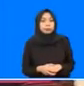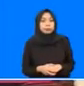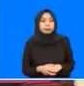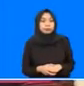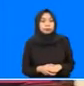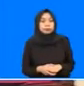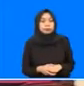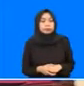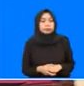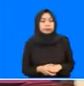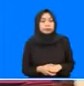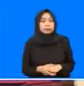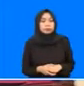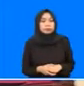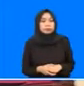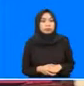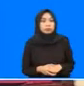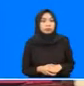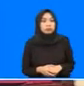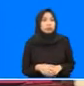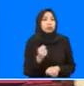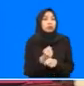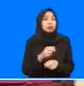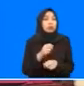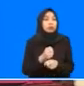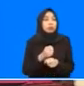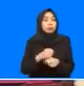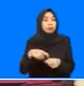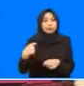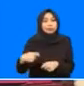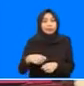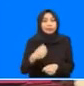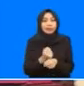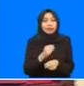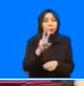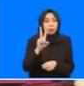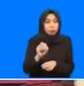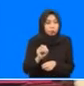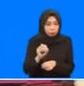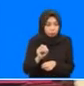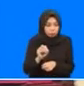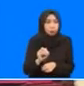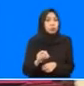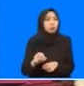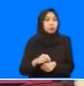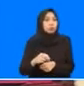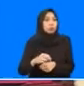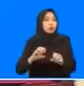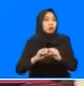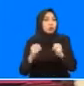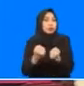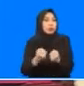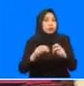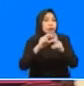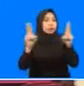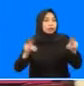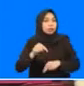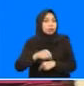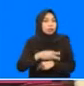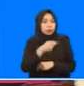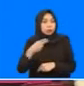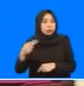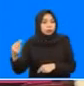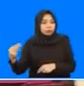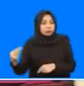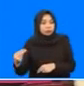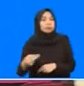also welcome fellow ministers of G20 countries, special invitees and international organizations to Indonesia, as